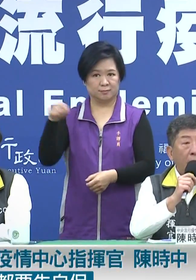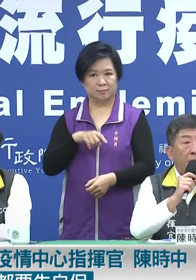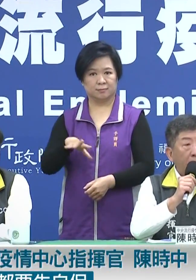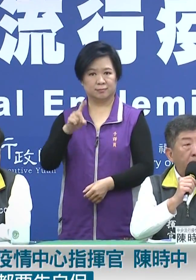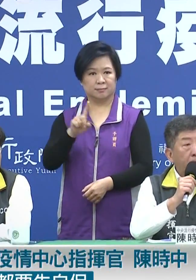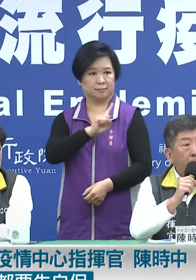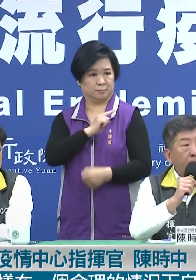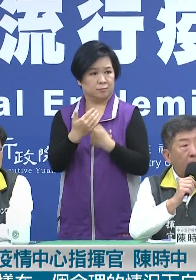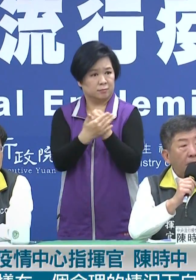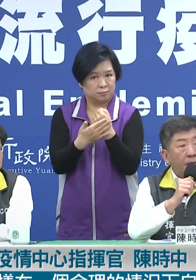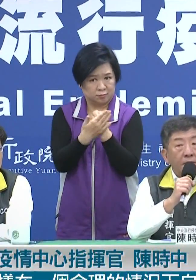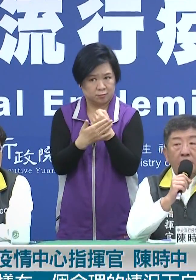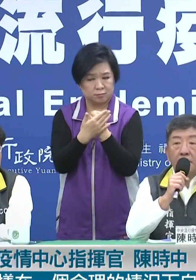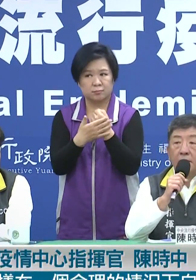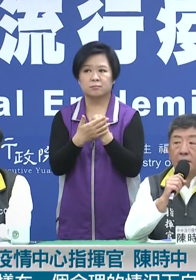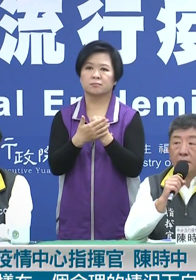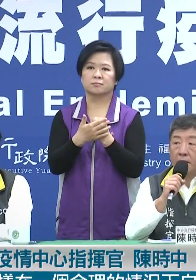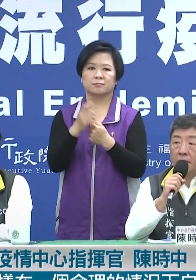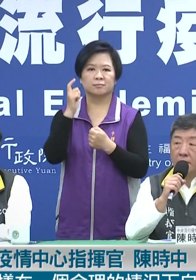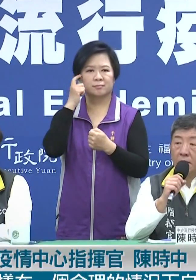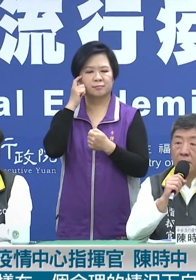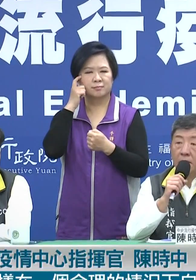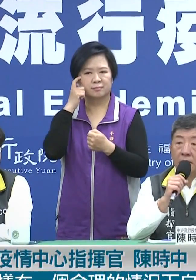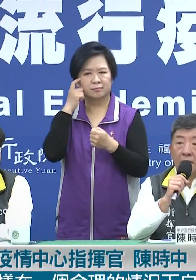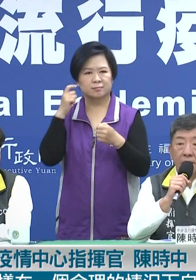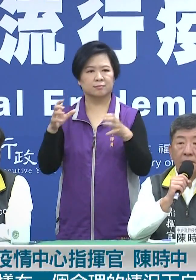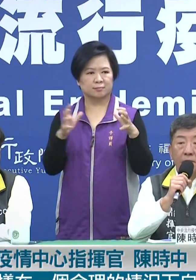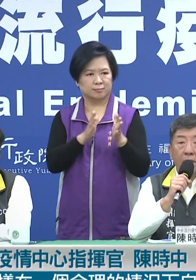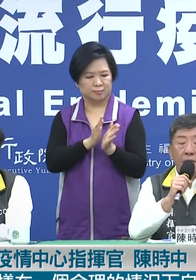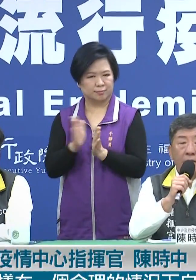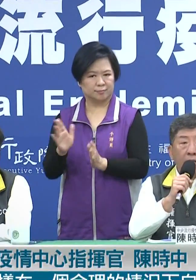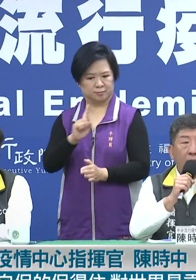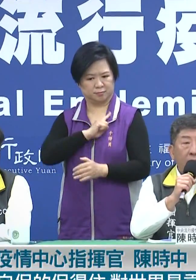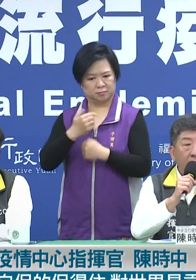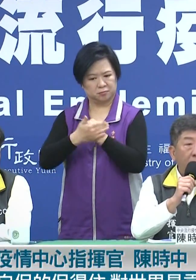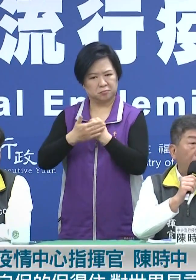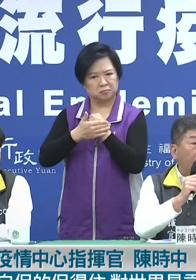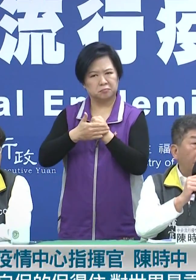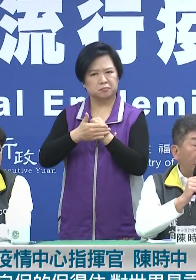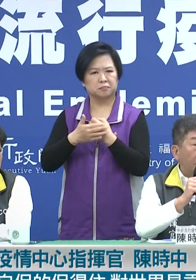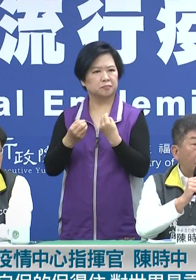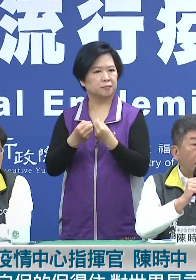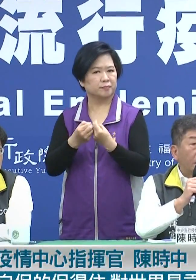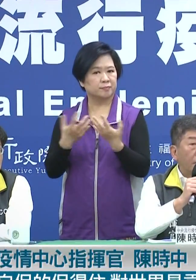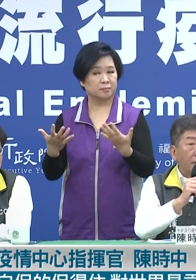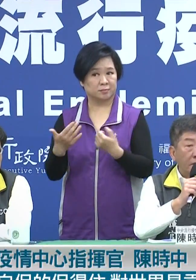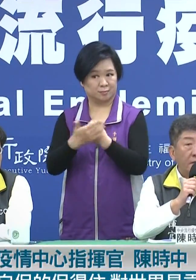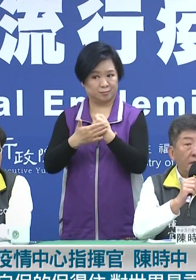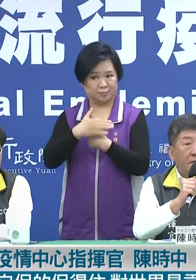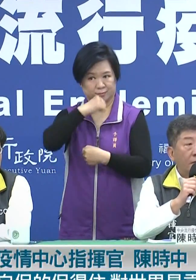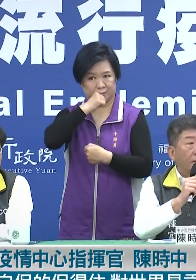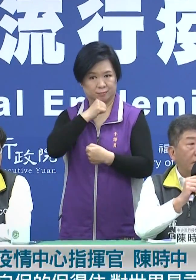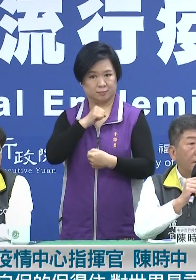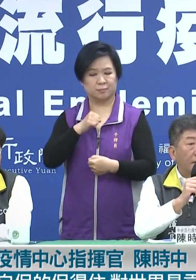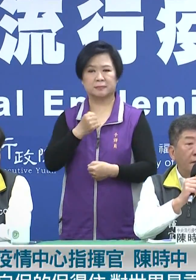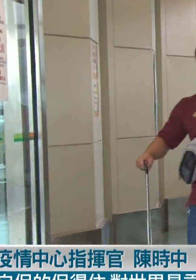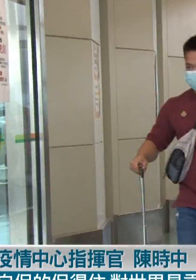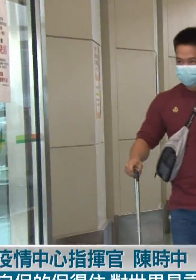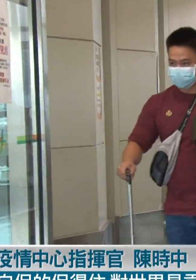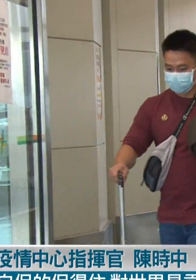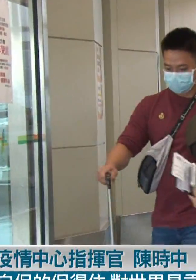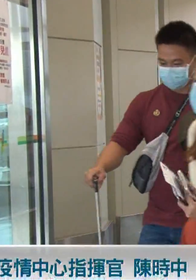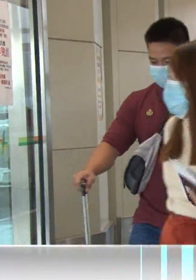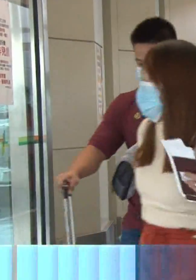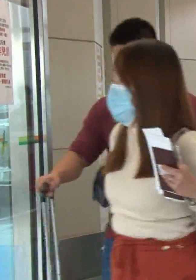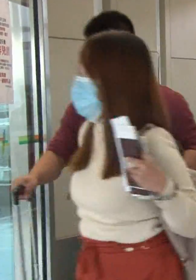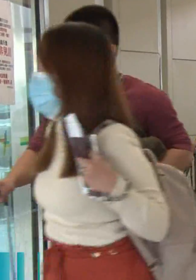自保嘛。那怎么样在一个合理的情况下自保，因为自保保得住就对世界是贡献了。 欧洲